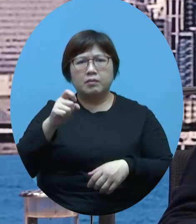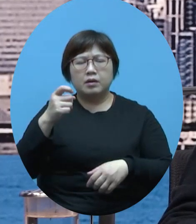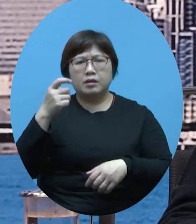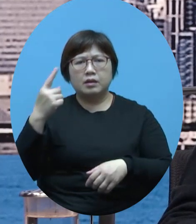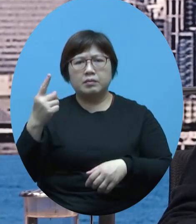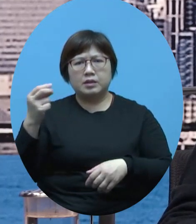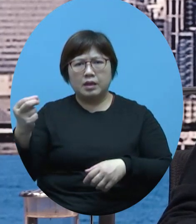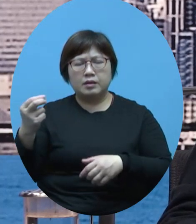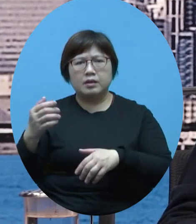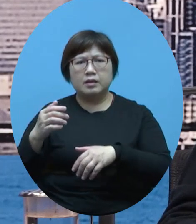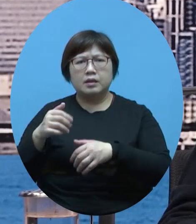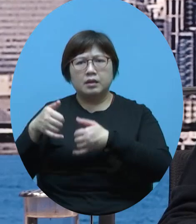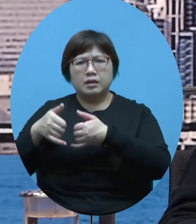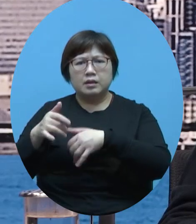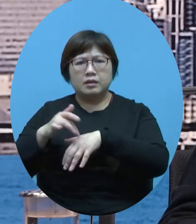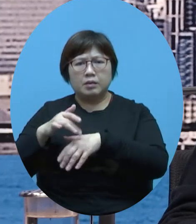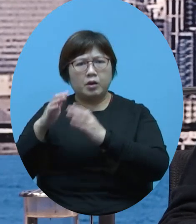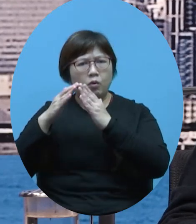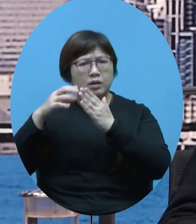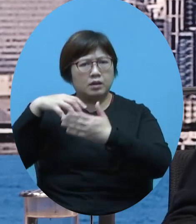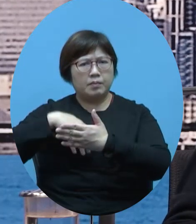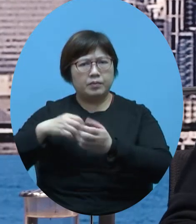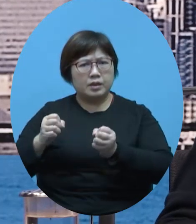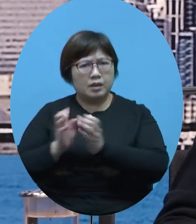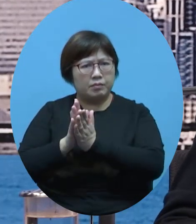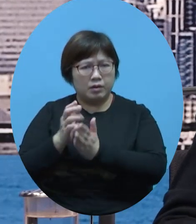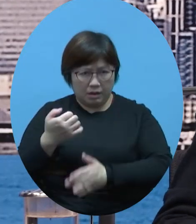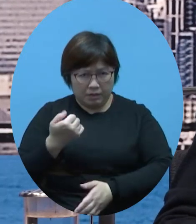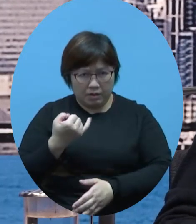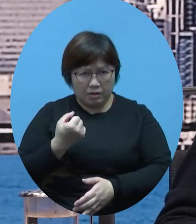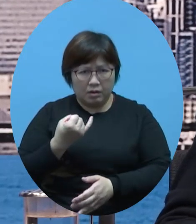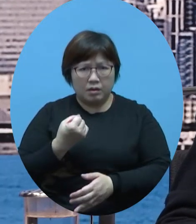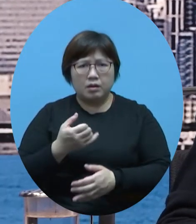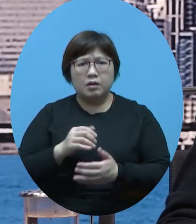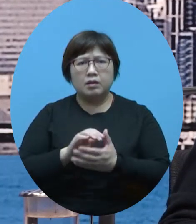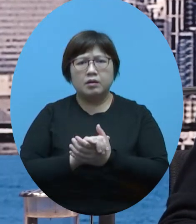緊密接觸，咁其實佢哋係乜嘢關係？係咪喺屋企嗰度感染嘅？唔該。